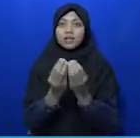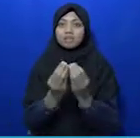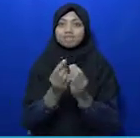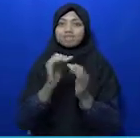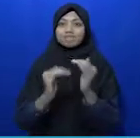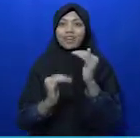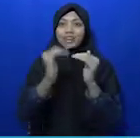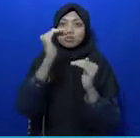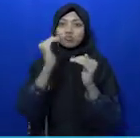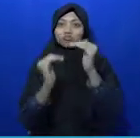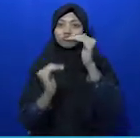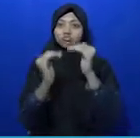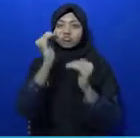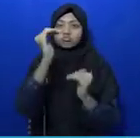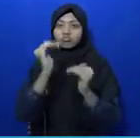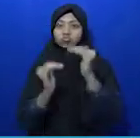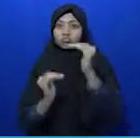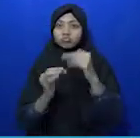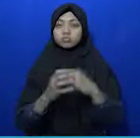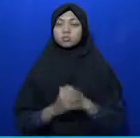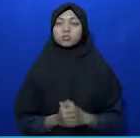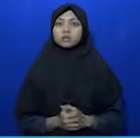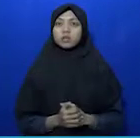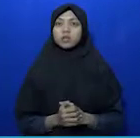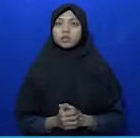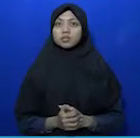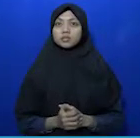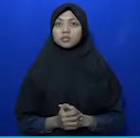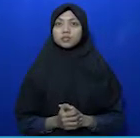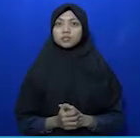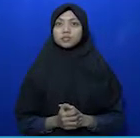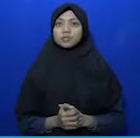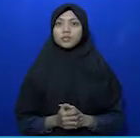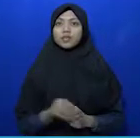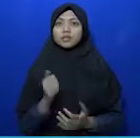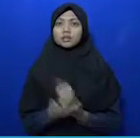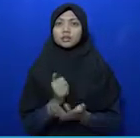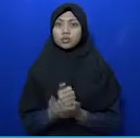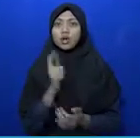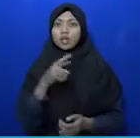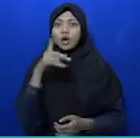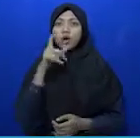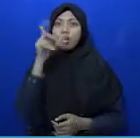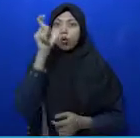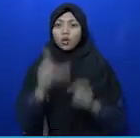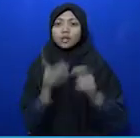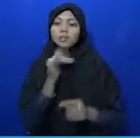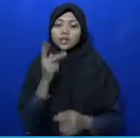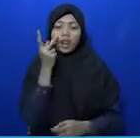kalau kita lihat, kita mestinya punya orang model kala itu yang merage pada saat turun